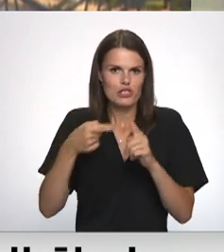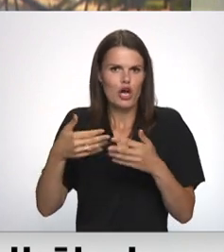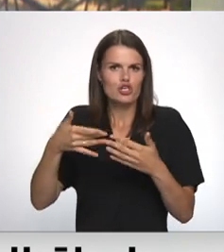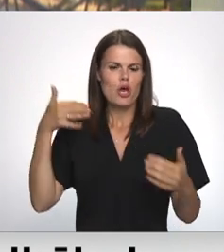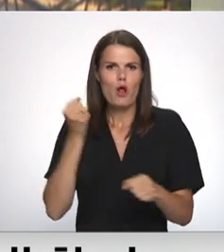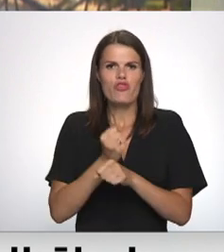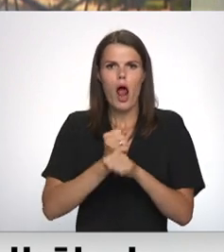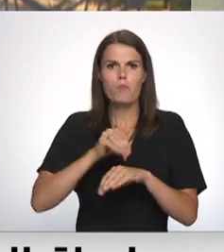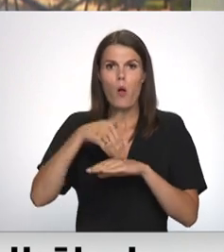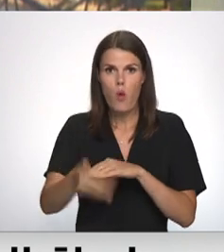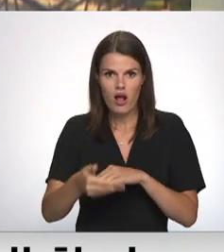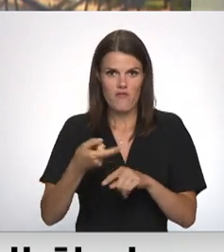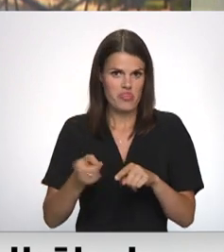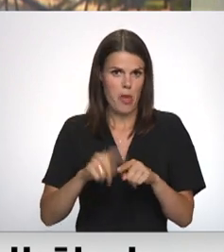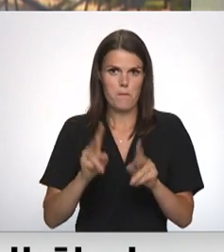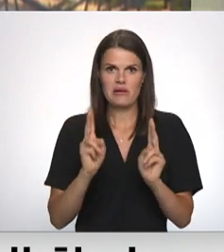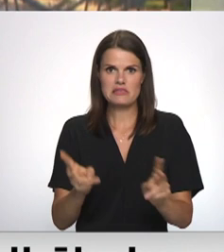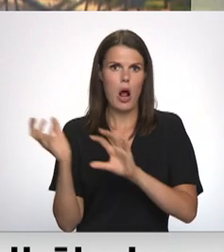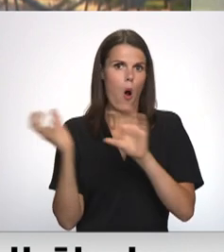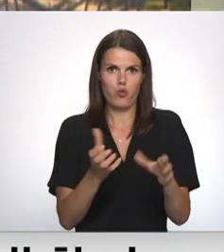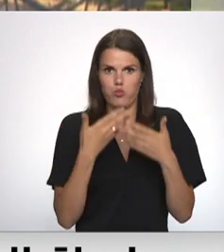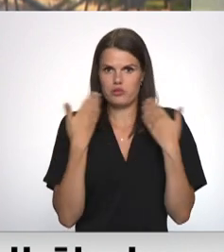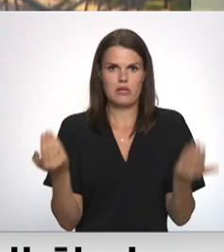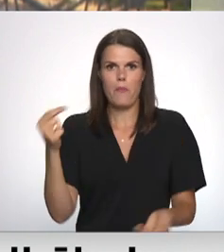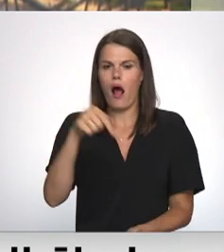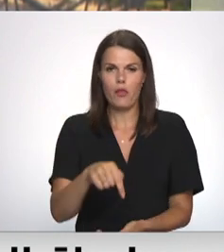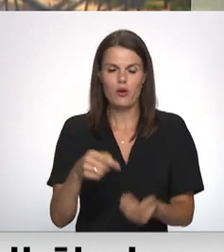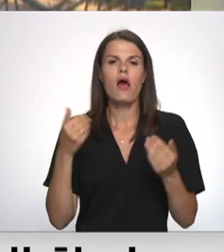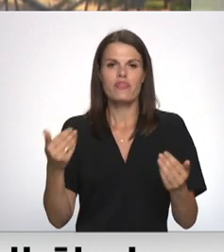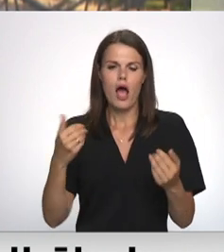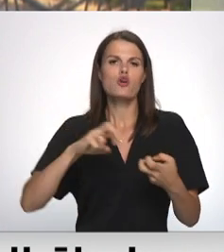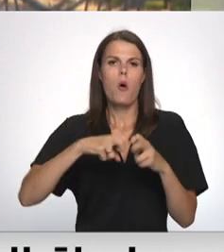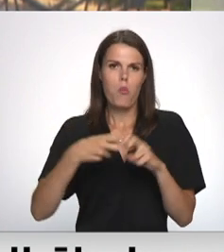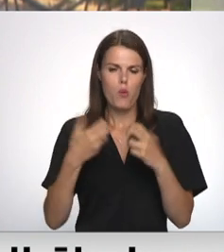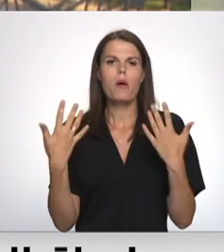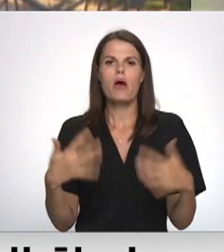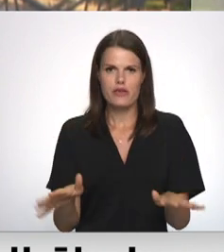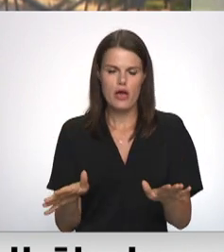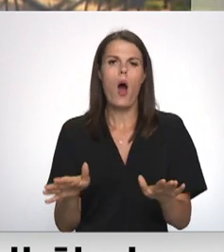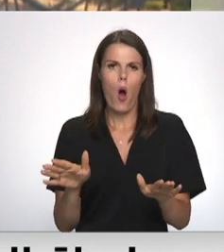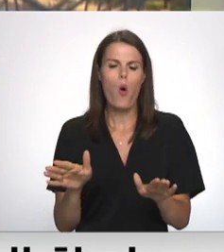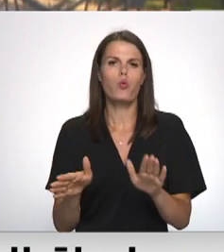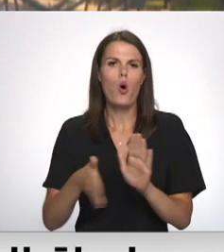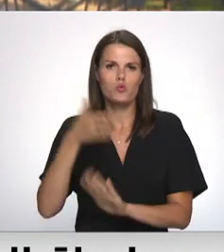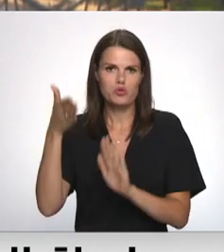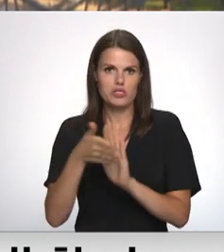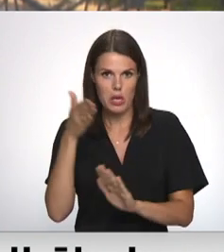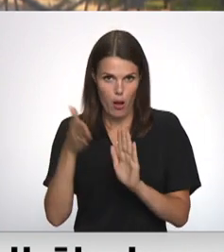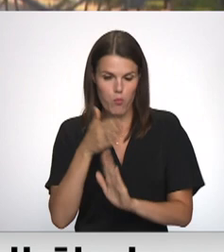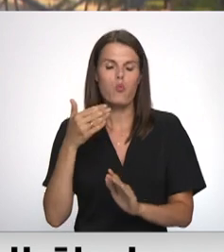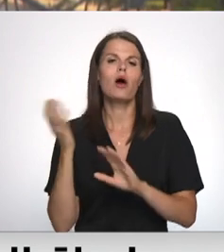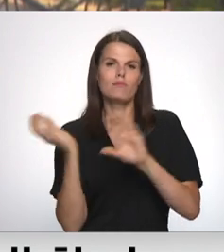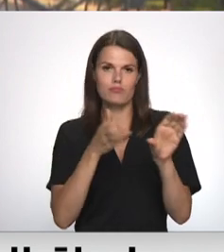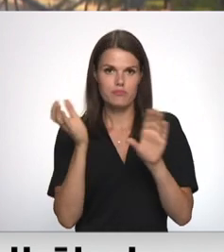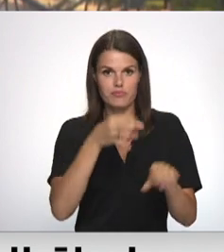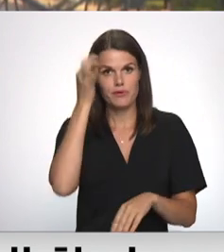nav ieradies. Tagad problēma novērsta un pārvadātājs plānotos reisus izpilda. Vietējie par to priecājas, tomēr baidās, ka šīs